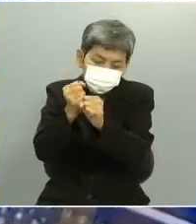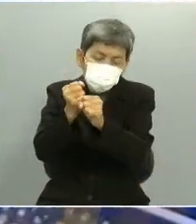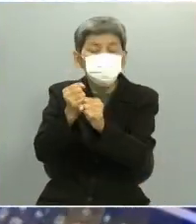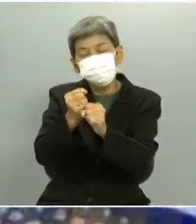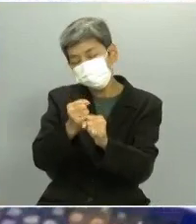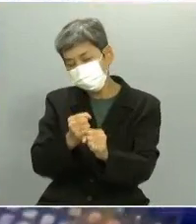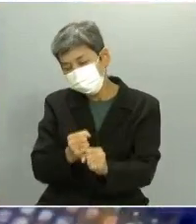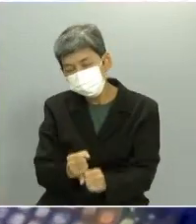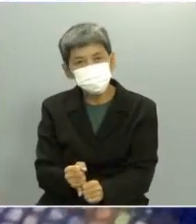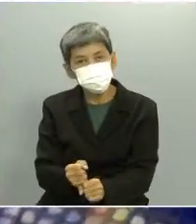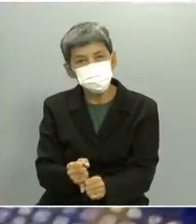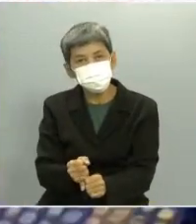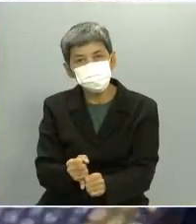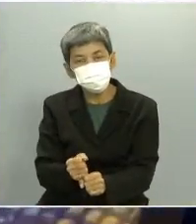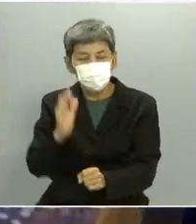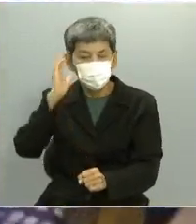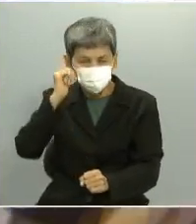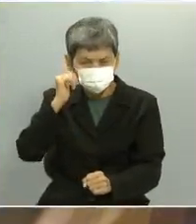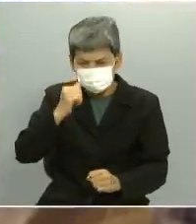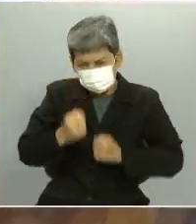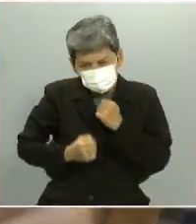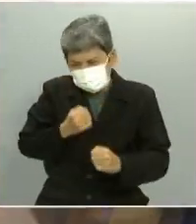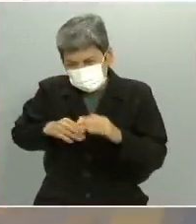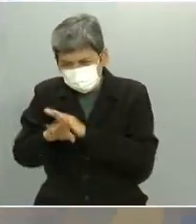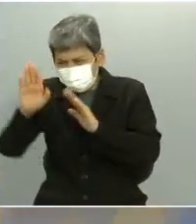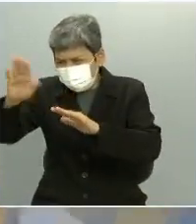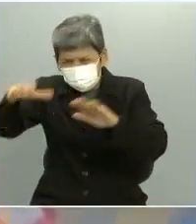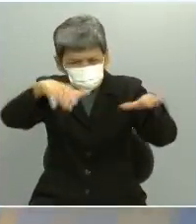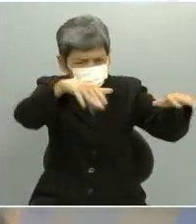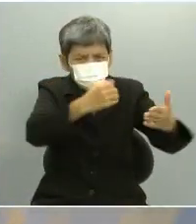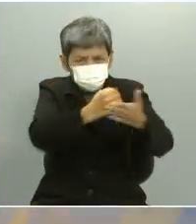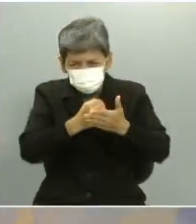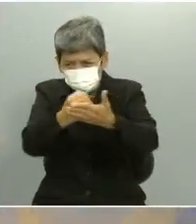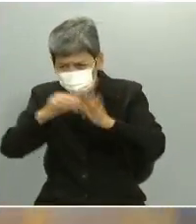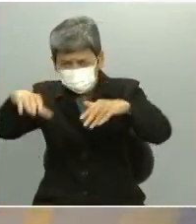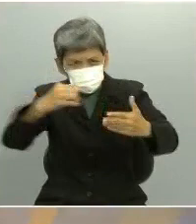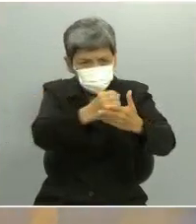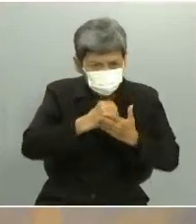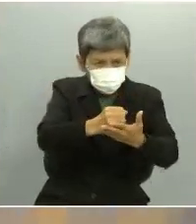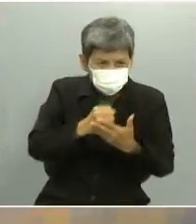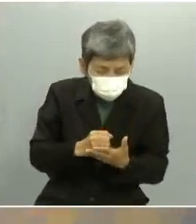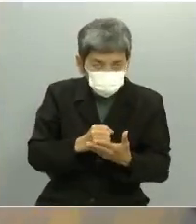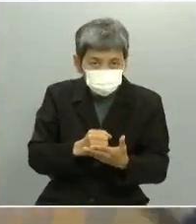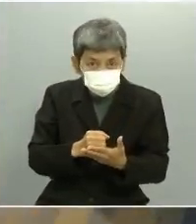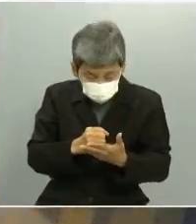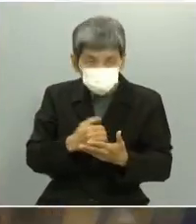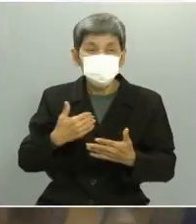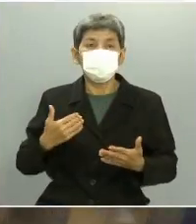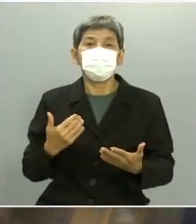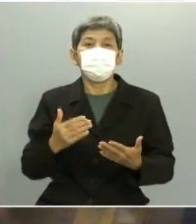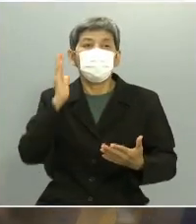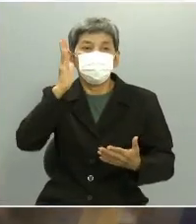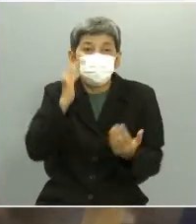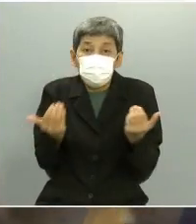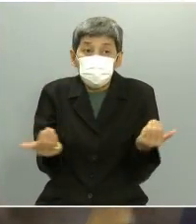ที่ถืออยู่ในมือพ่อก็รีบวิ่งออกมาขอความช่วยเหลือจากญาติพี่น้องกับเพื่อนบ้านขณะที่ระหว่างนั้นลูกช